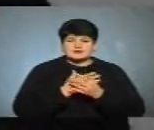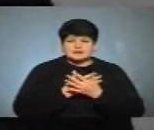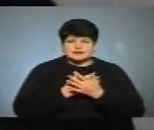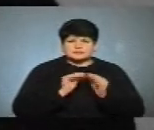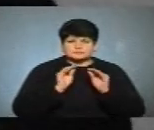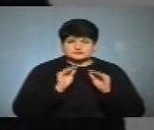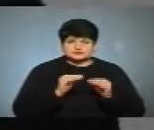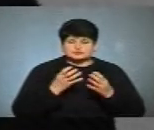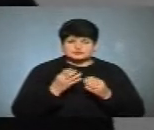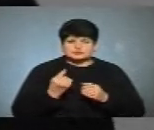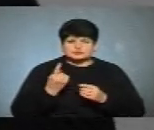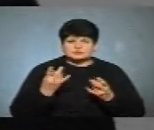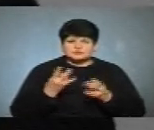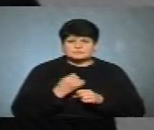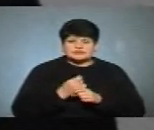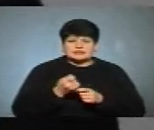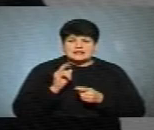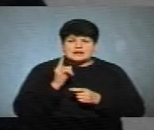зробити. Ляльки-мотанки.